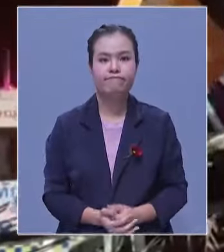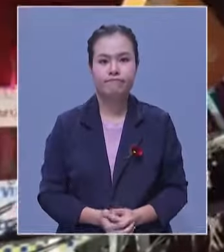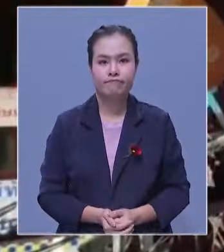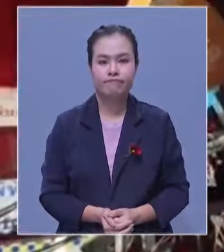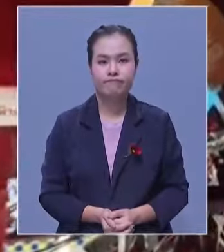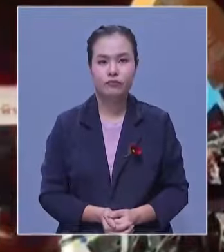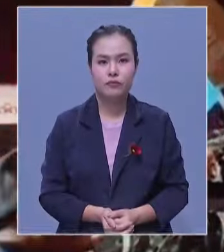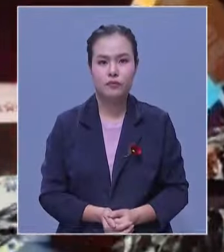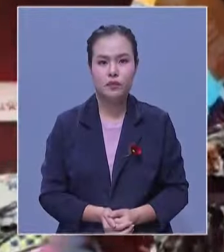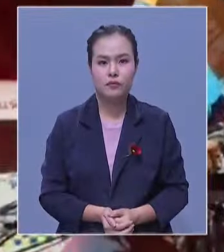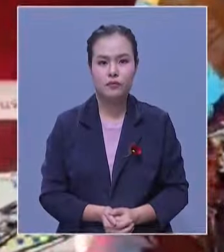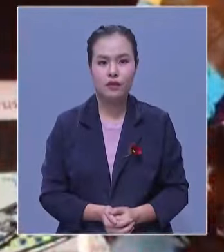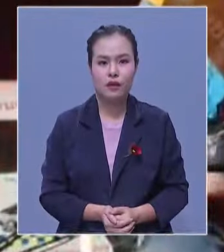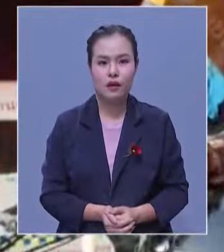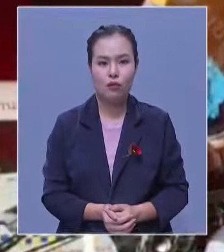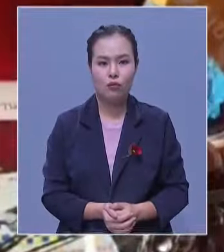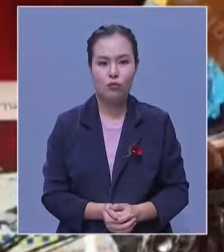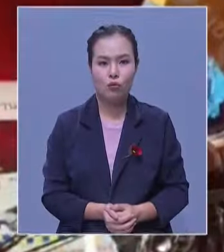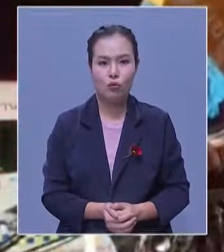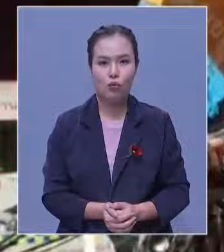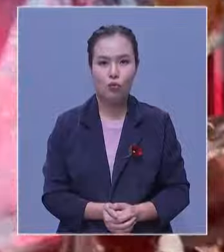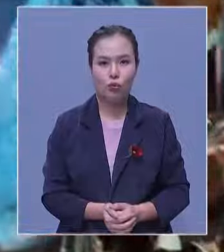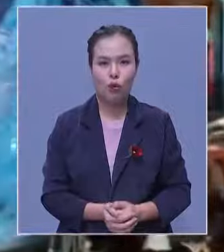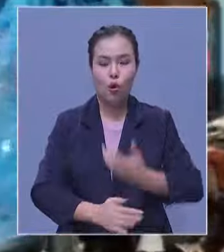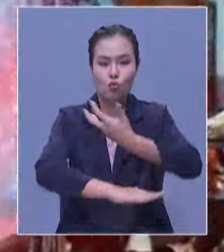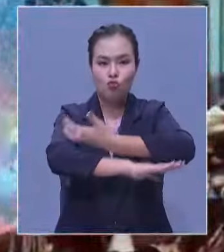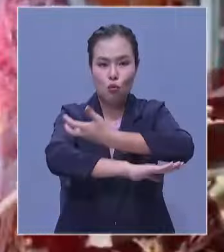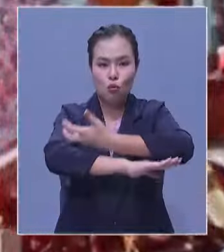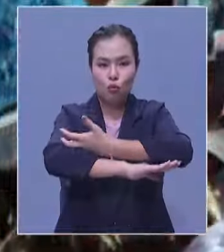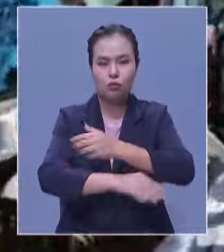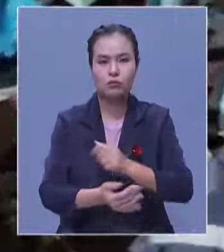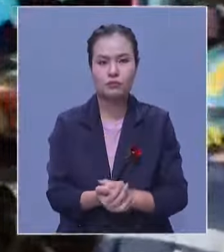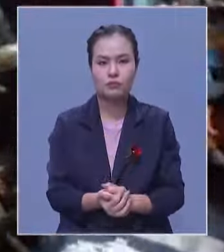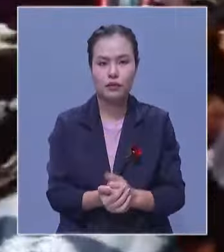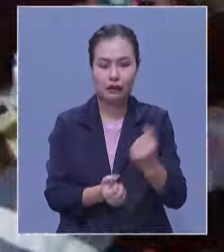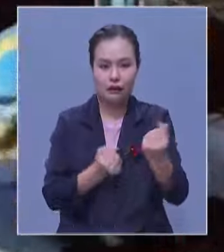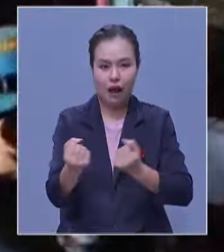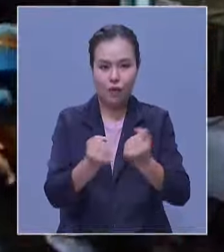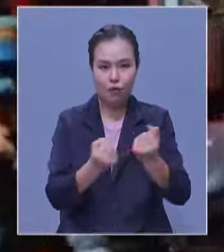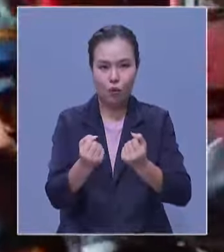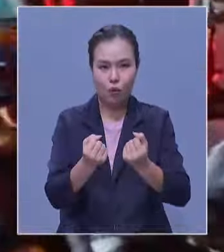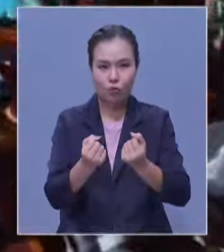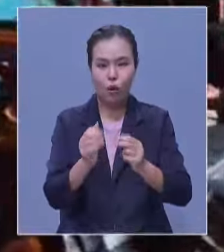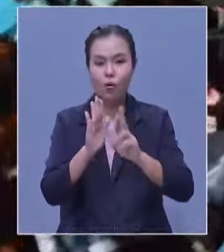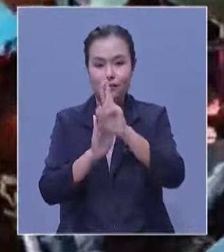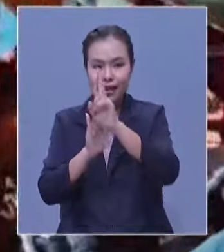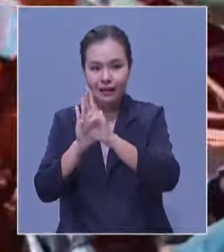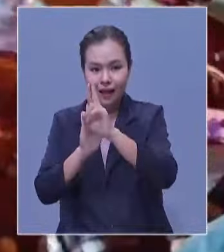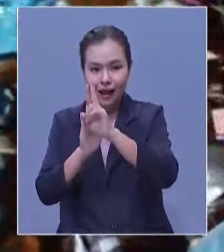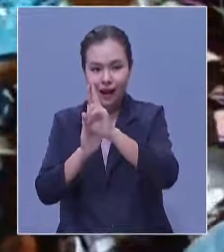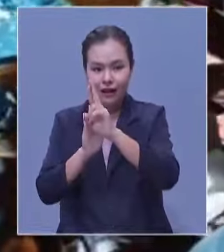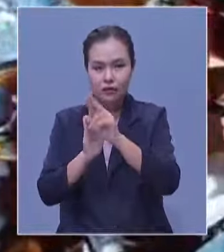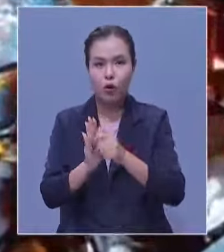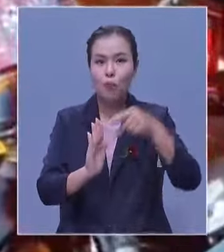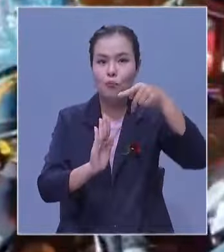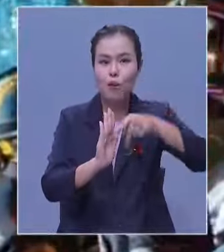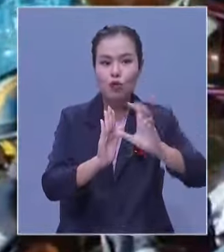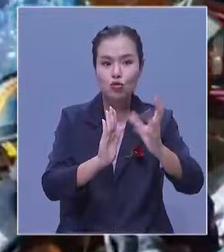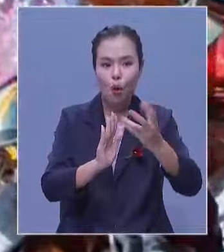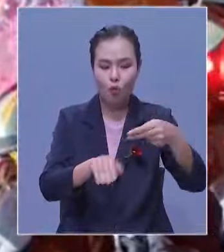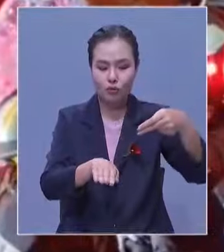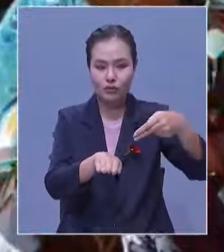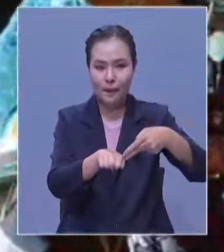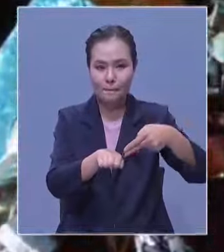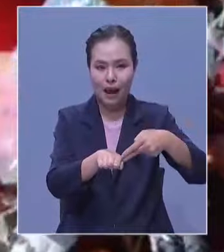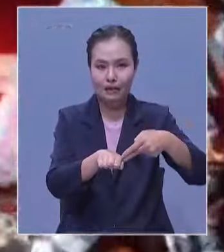ส่วนคนขับรถบรรทุกคือคุณอัมพลเนี่ยนะครับบอกว่าเขาเนี่ยขับรถมาจากจังหวัดเชียงรายมาถึงที่เกิดเหตุแวะเติมน้